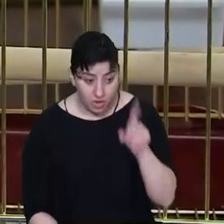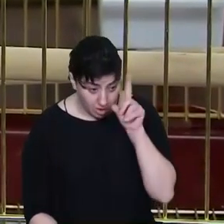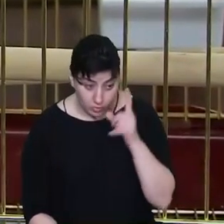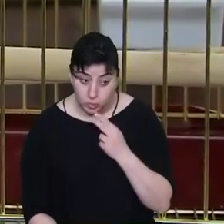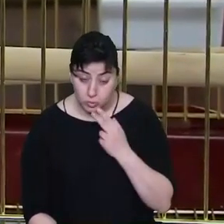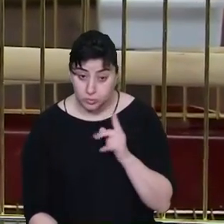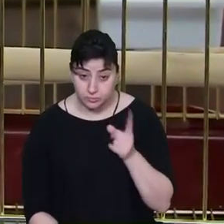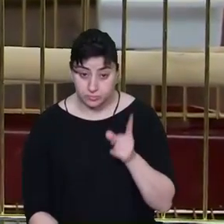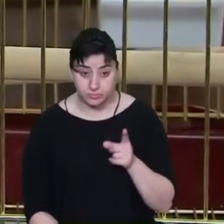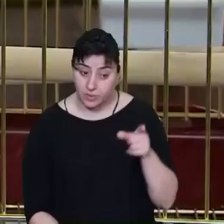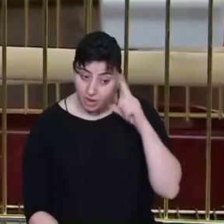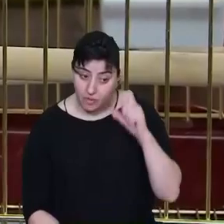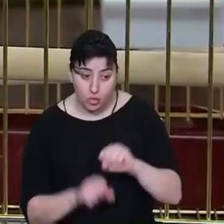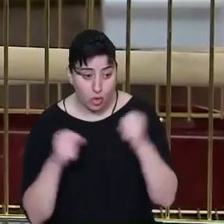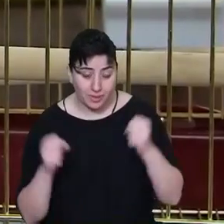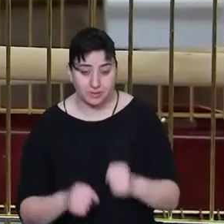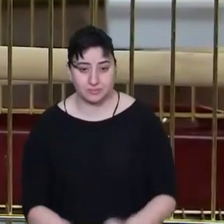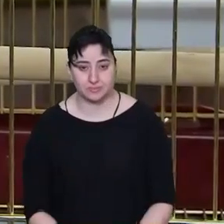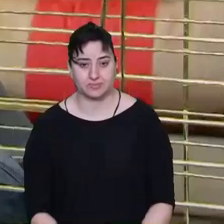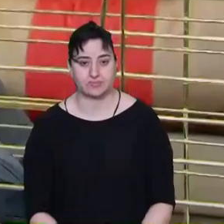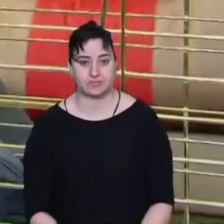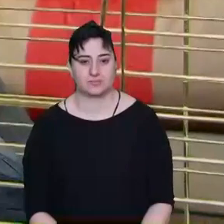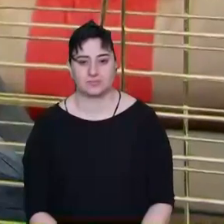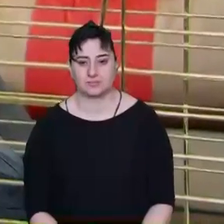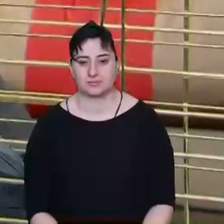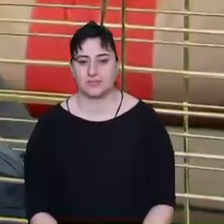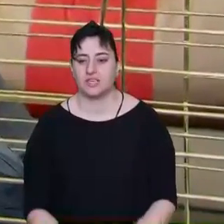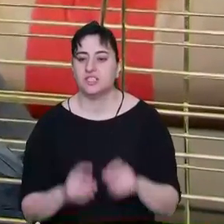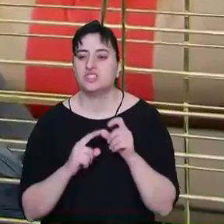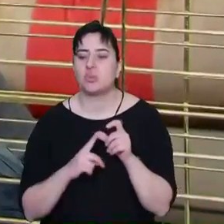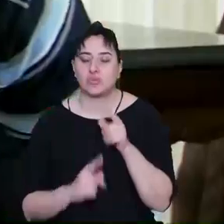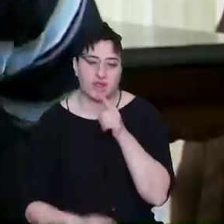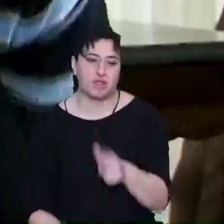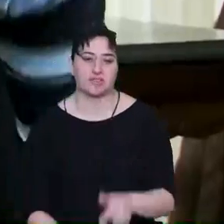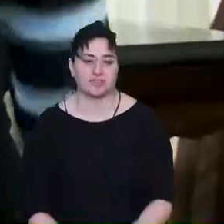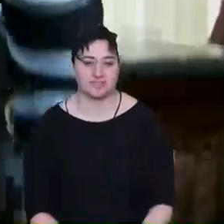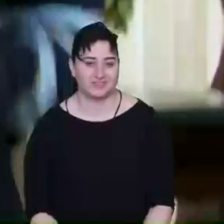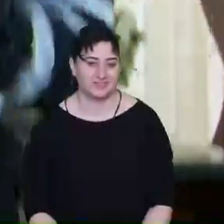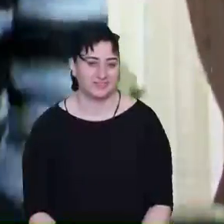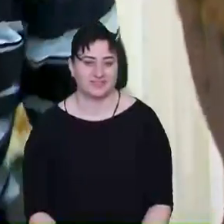konuş bak, o kakanı koparırım senin yerinden ha. Şapşal! Şapşal!